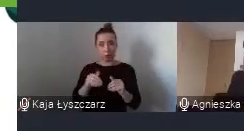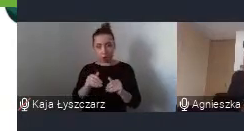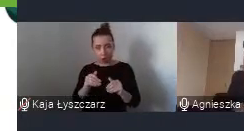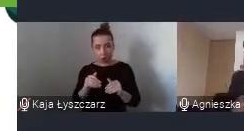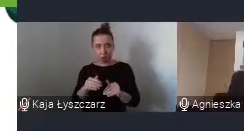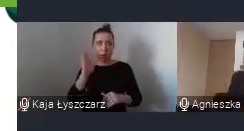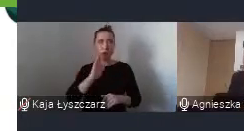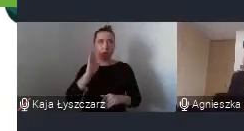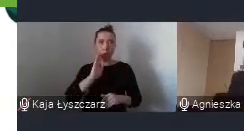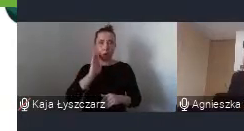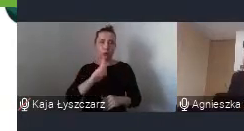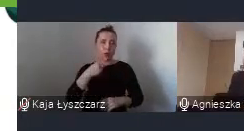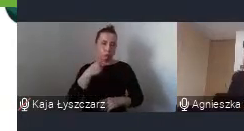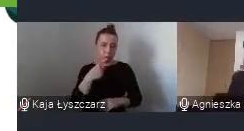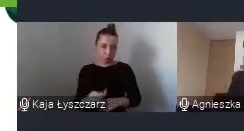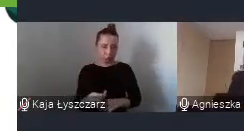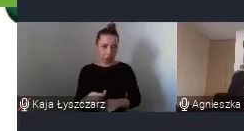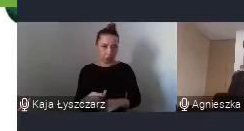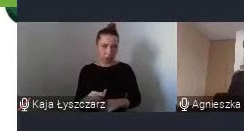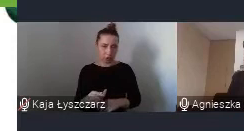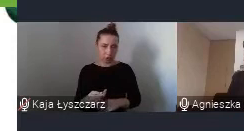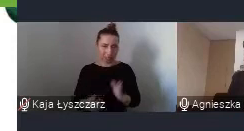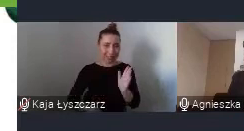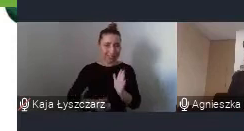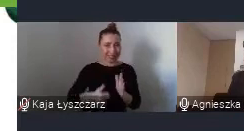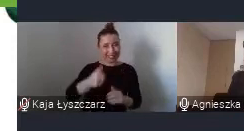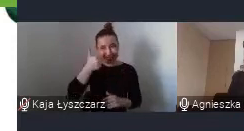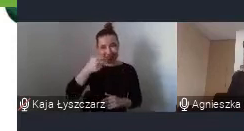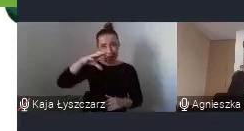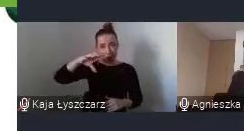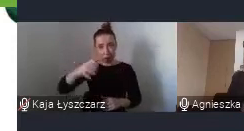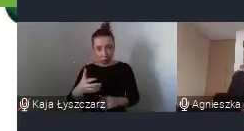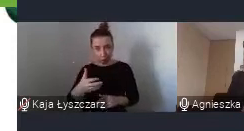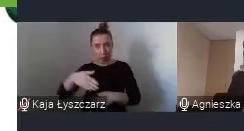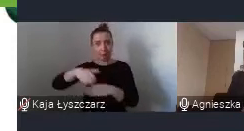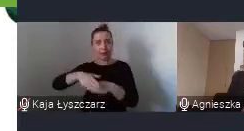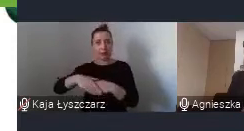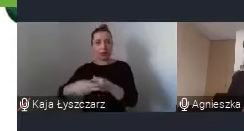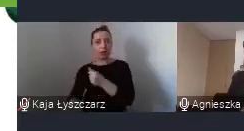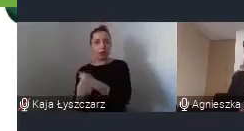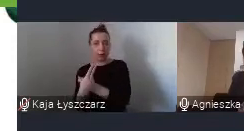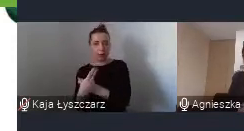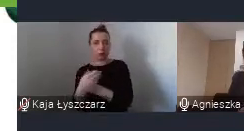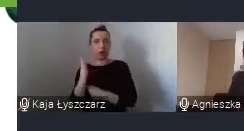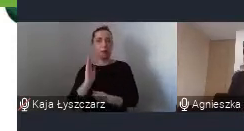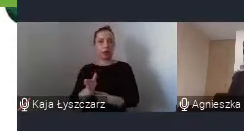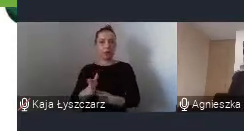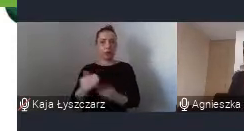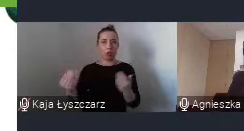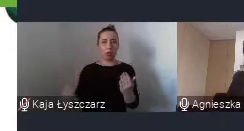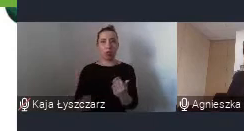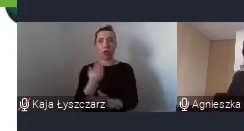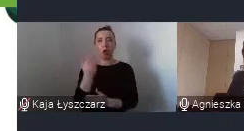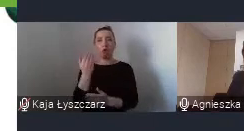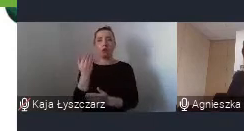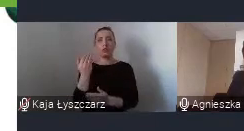dozą prawdopodobieństwa powiedzieć, że przedmiotem albo jednym z przedmiotów najbliższego naboru będzie nowy